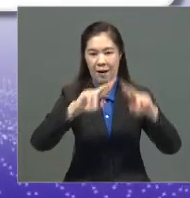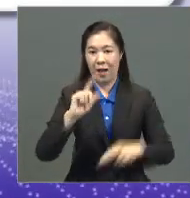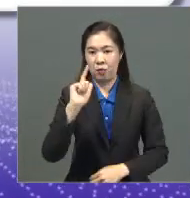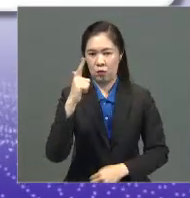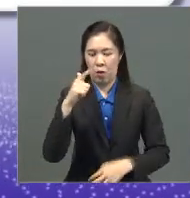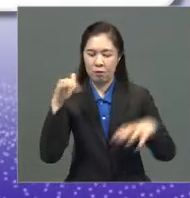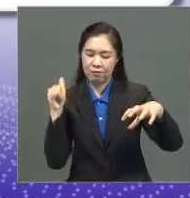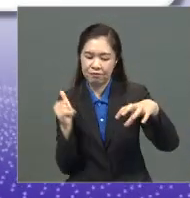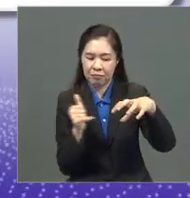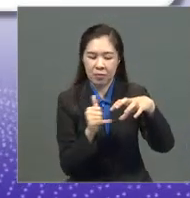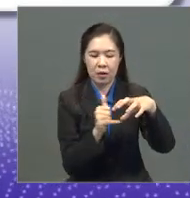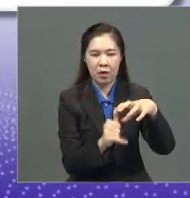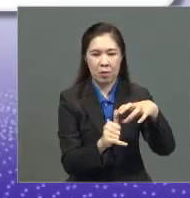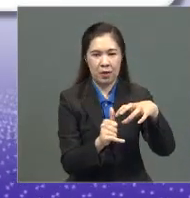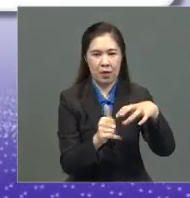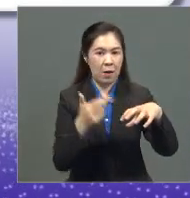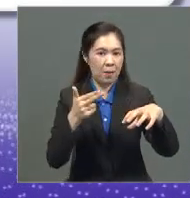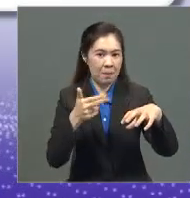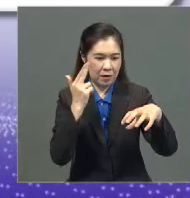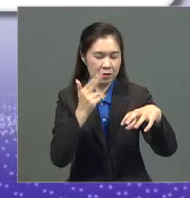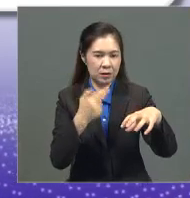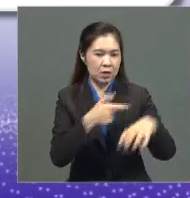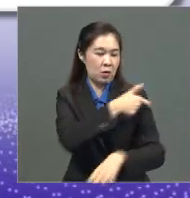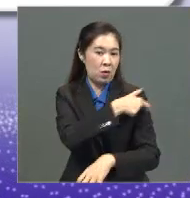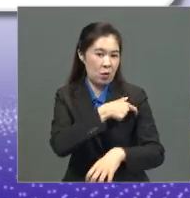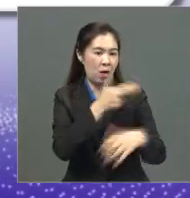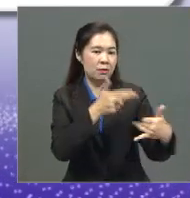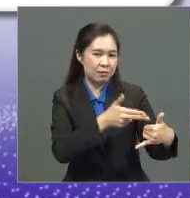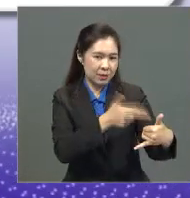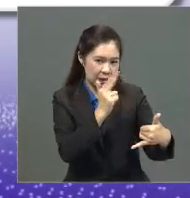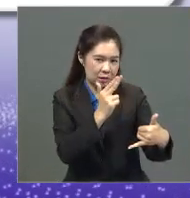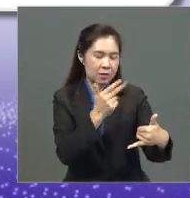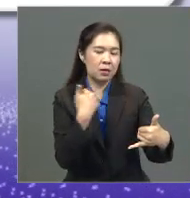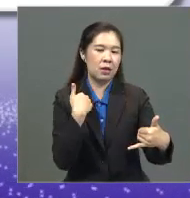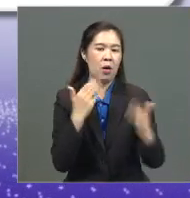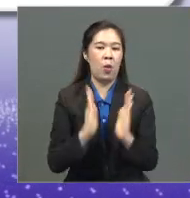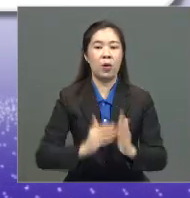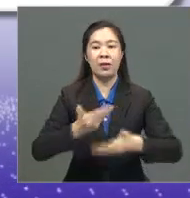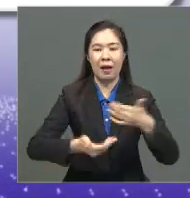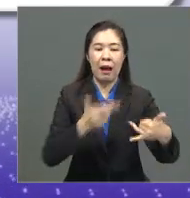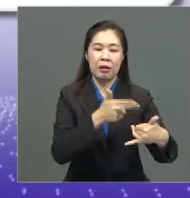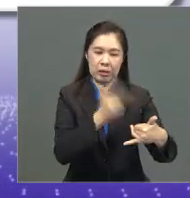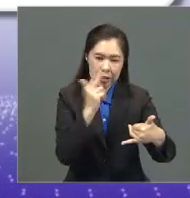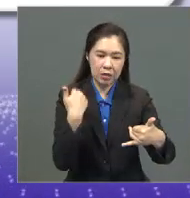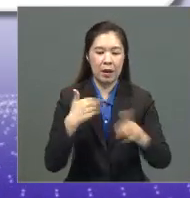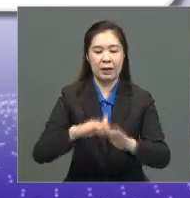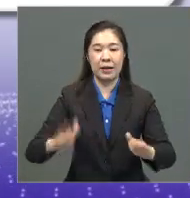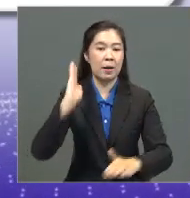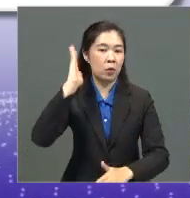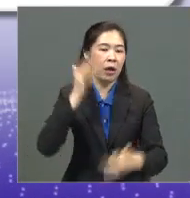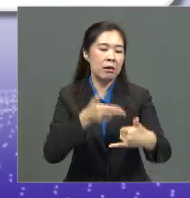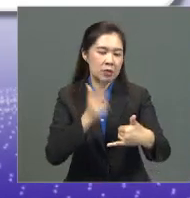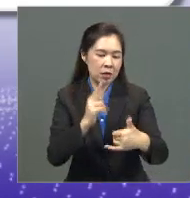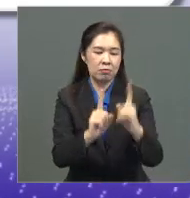ร้านทองภายในห้างสรรพสินค้าชื่อดังอำเภอเมืองจ.ลพบุรียิงรปภ.พนักงานร้านทองและก็เด็กชายวัย 2ขวดหนึ่งเสียชีวิต